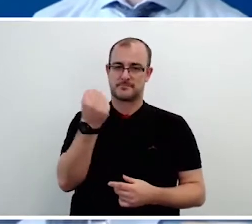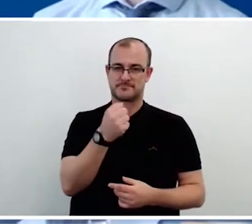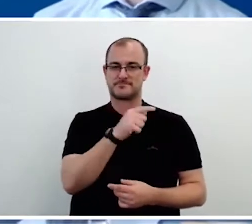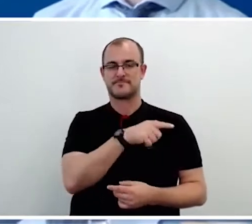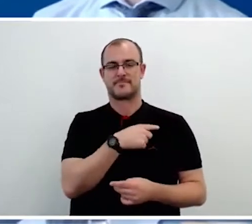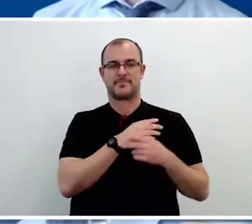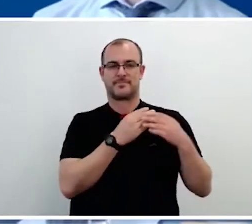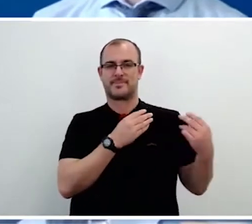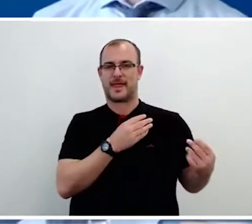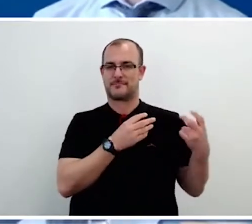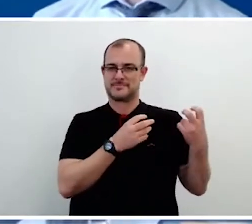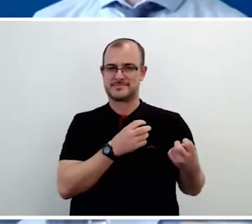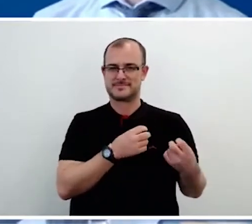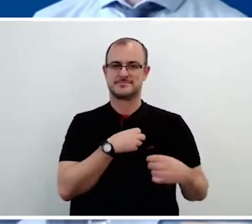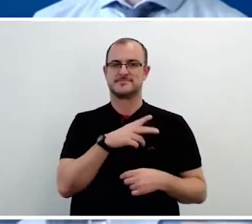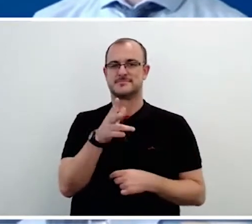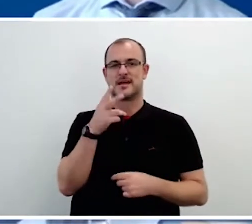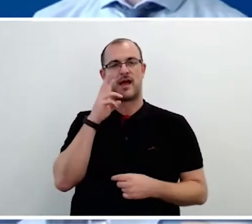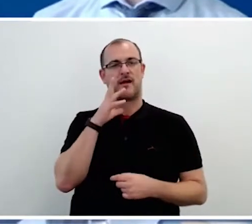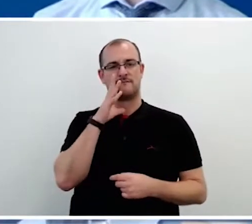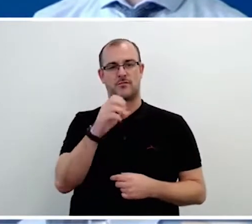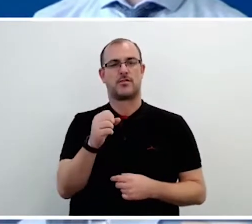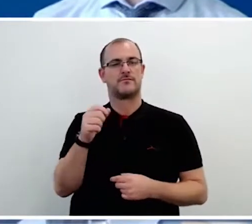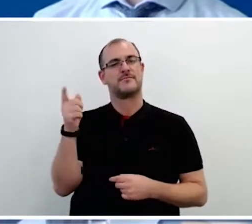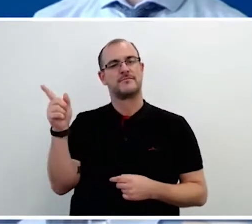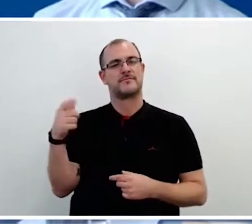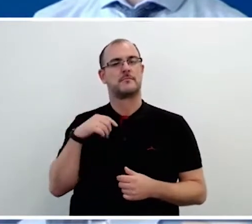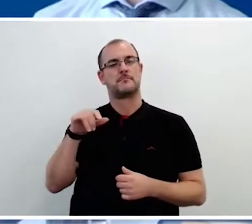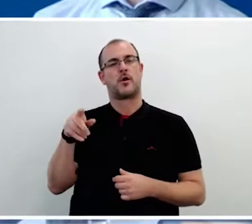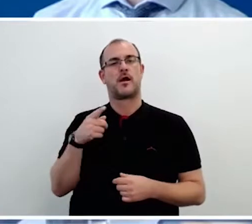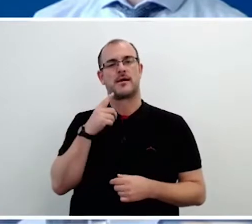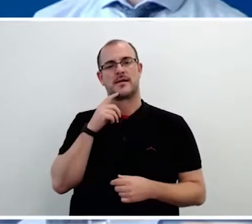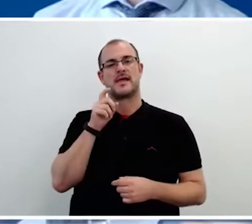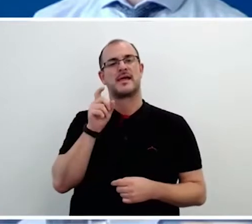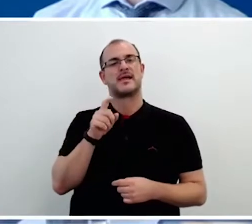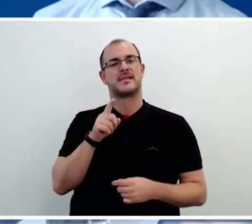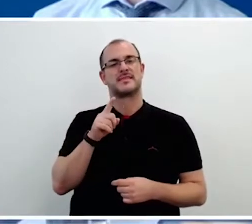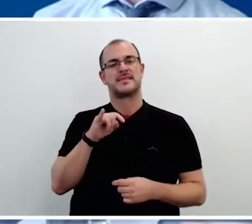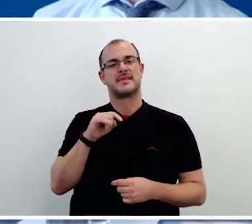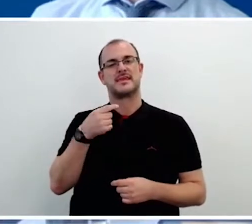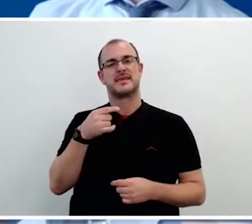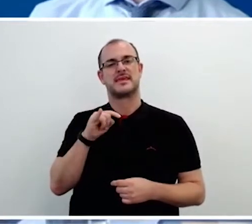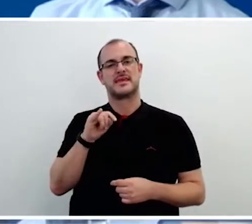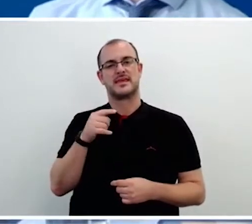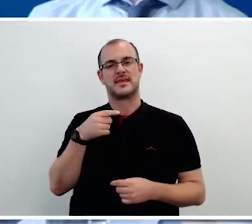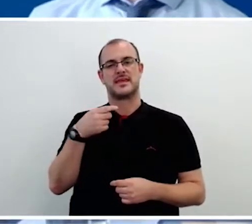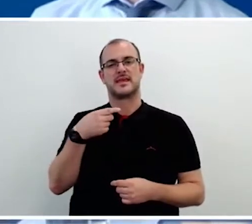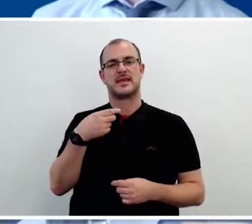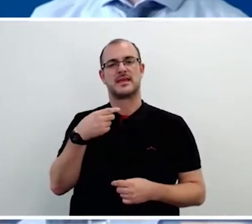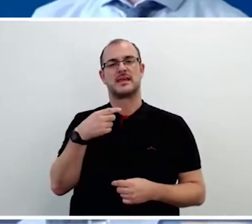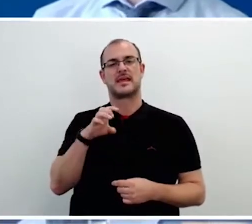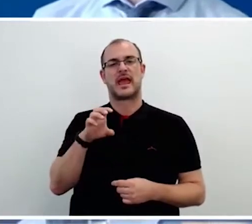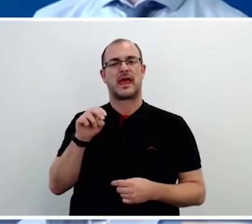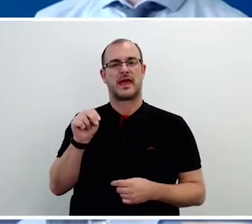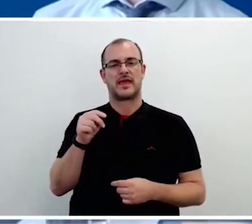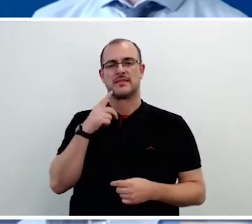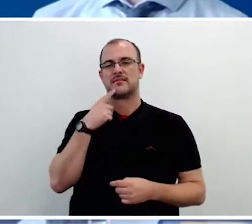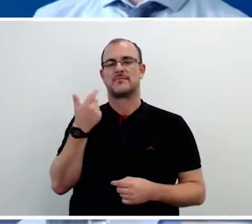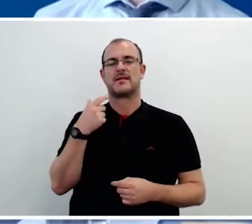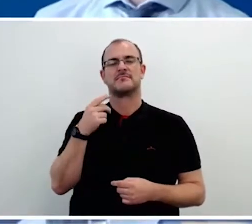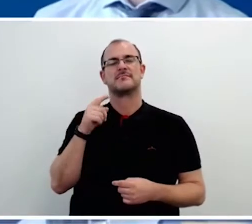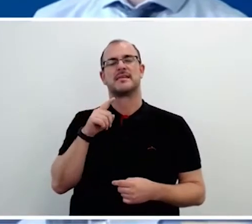hier neben mir. Das ist Herr Wolf von dem Projekt DigiGene oder DigiGeneration,